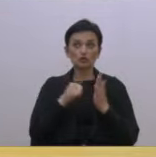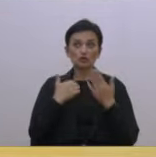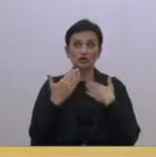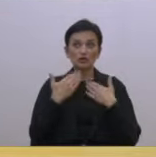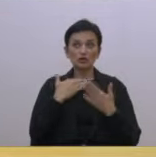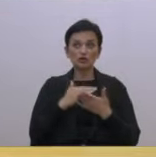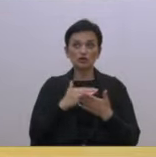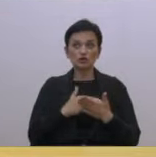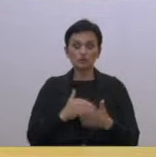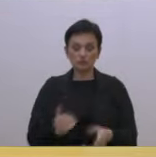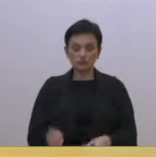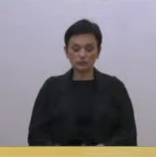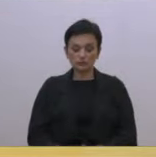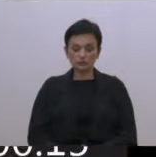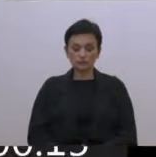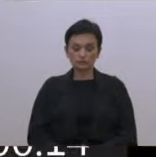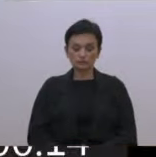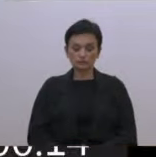კენჭისყრის რეჟიმში.